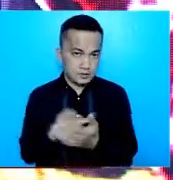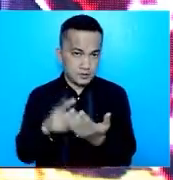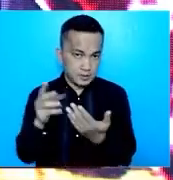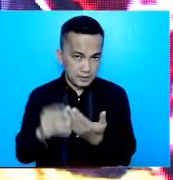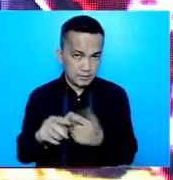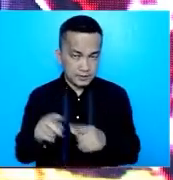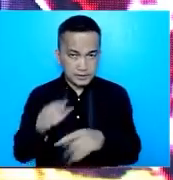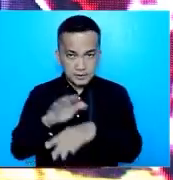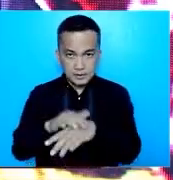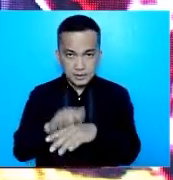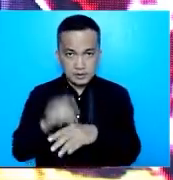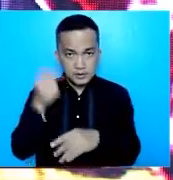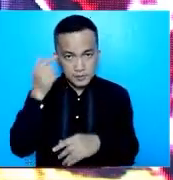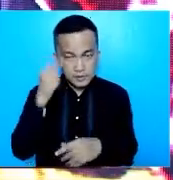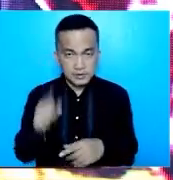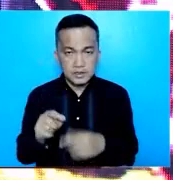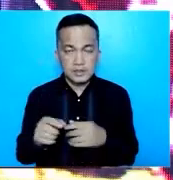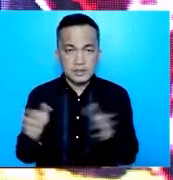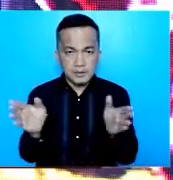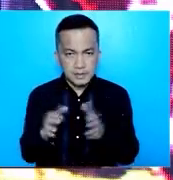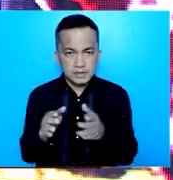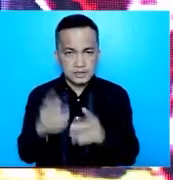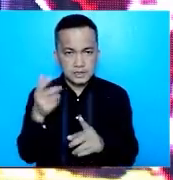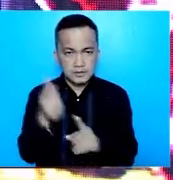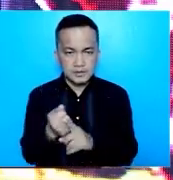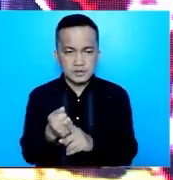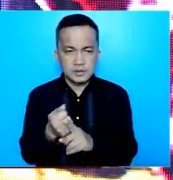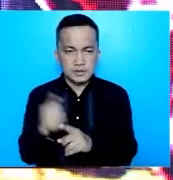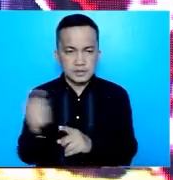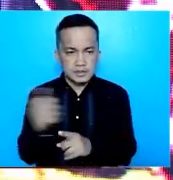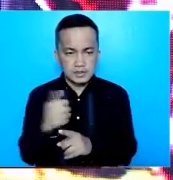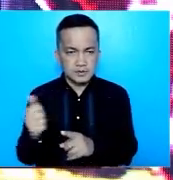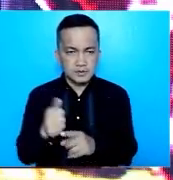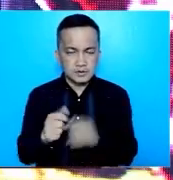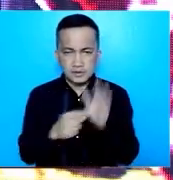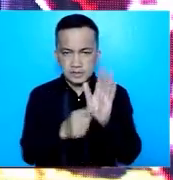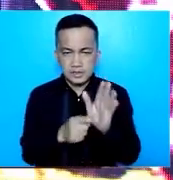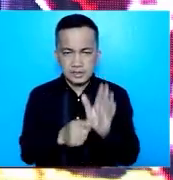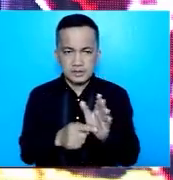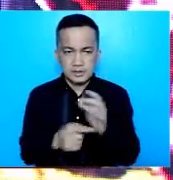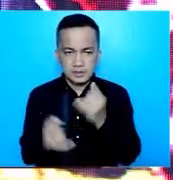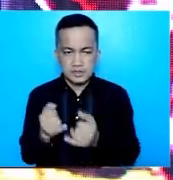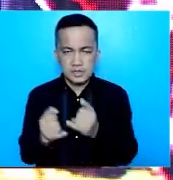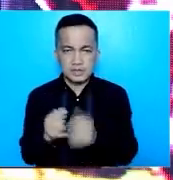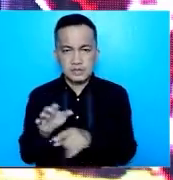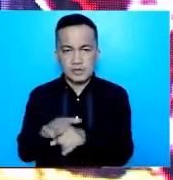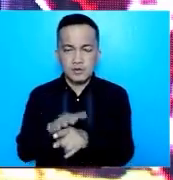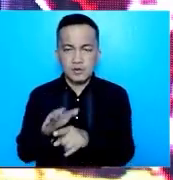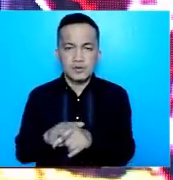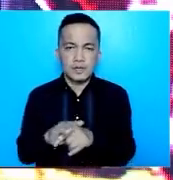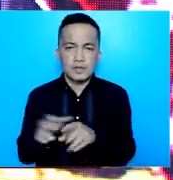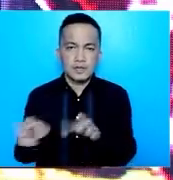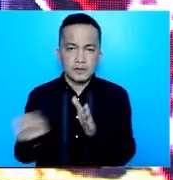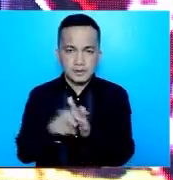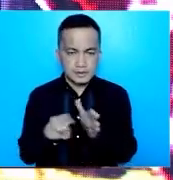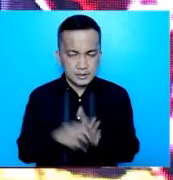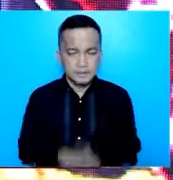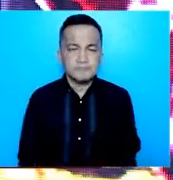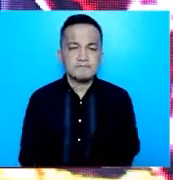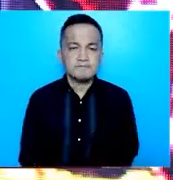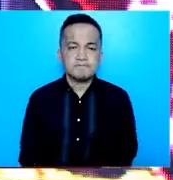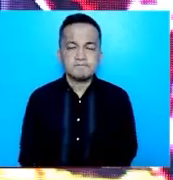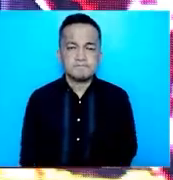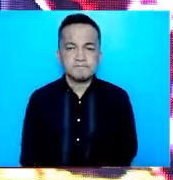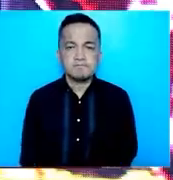sa gobyerno, maliit lamang ang naging epekto ng transport strike. Pero sa huli, kawawa pa rin ang mga pasahero. Nasa front ay nabalitang